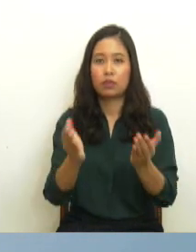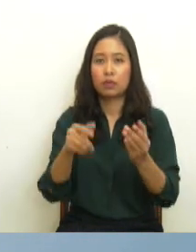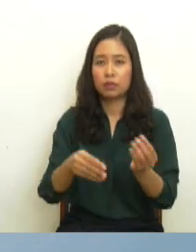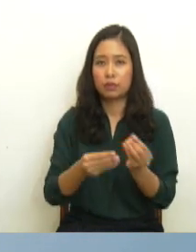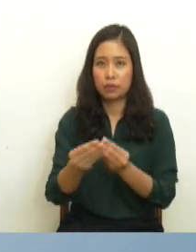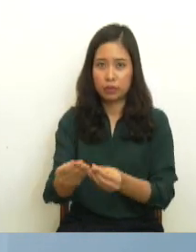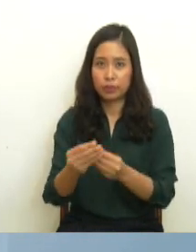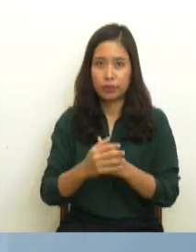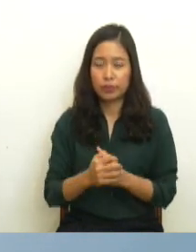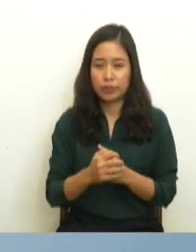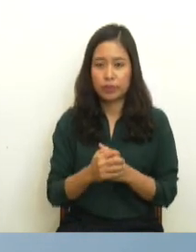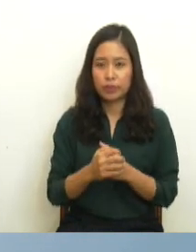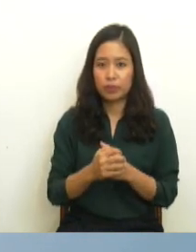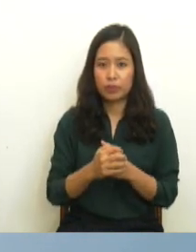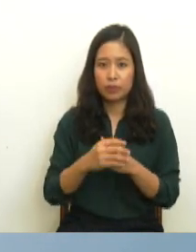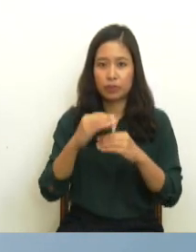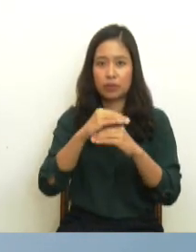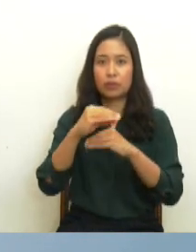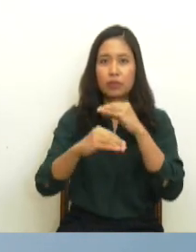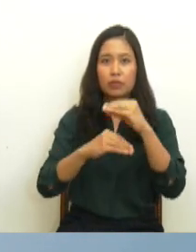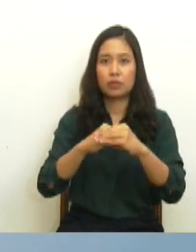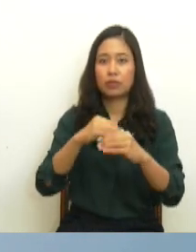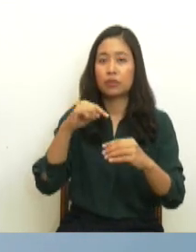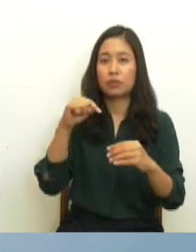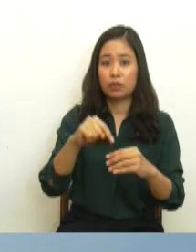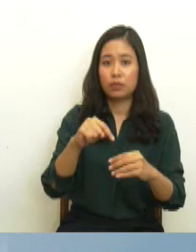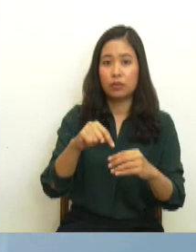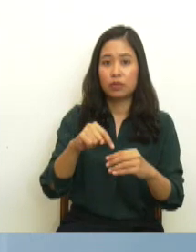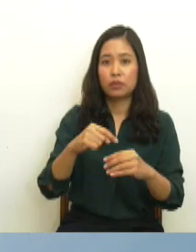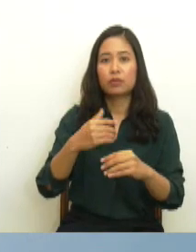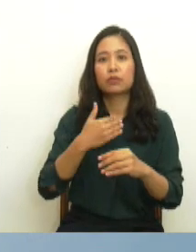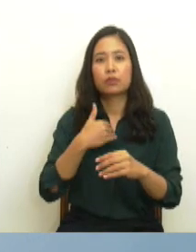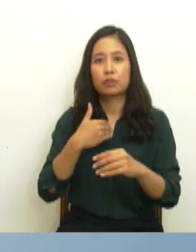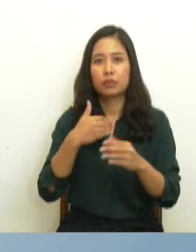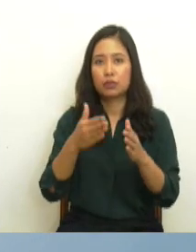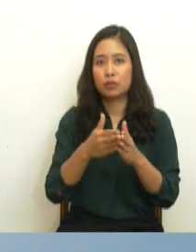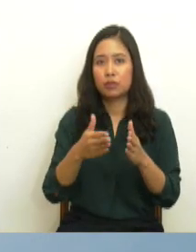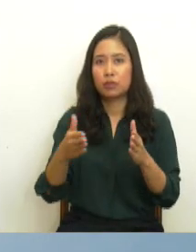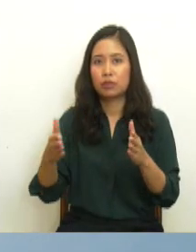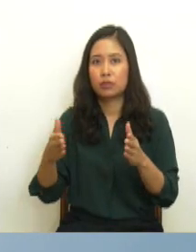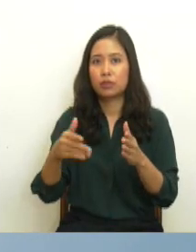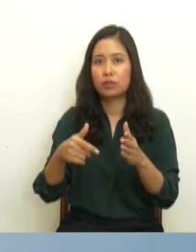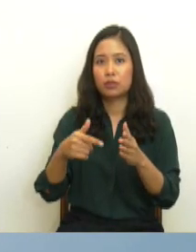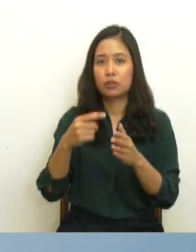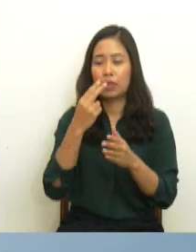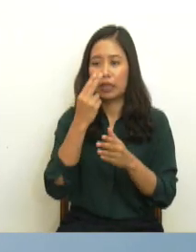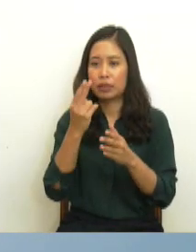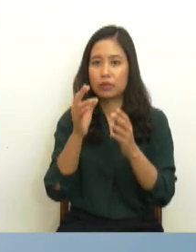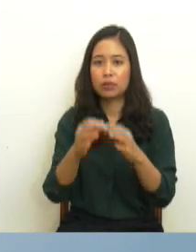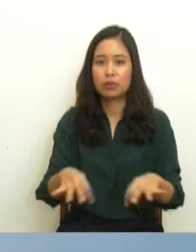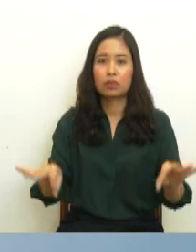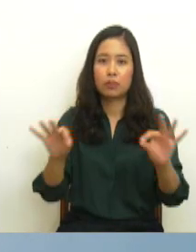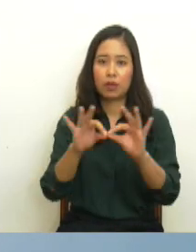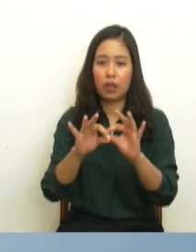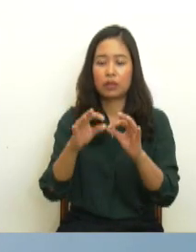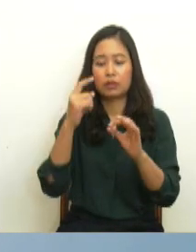แล้วแล้วจากโครงการ Projectดังกล่าวเนี่ยท่านคุณหญิงกัลยาโสภณพนิชก็ได้ตละกเล็งเห็นความสำคัญก็มี